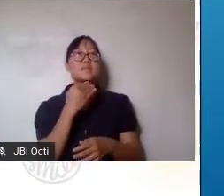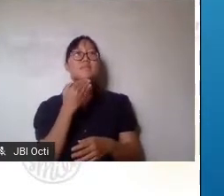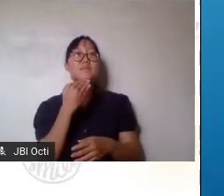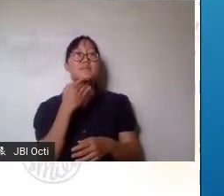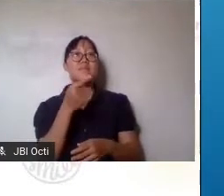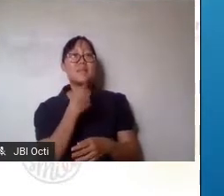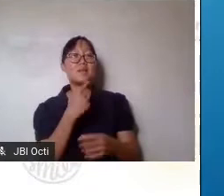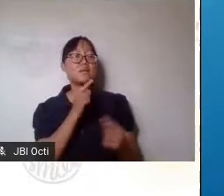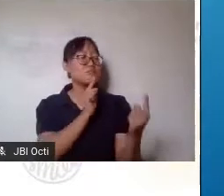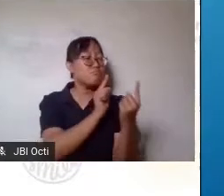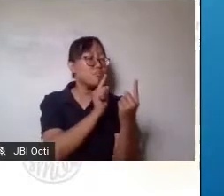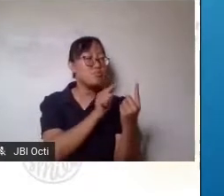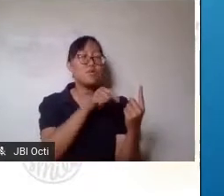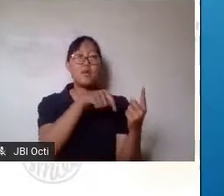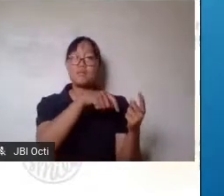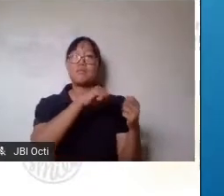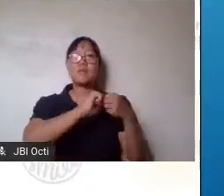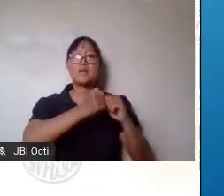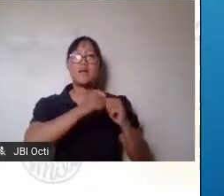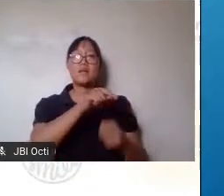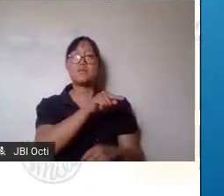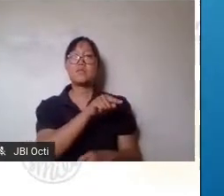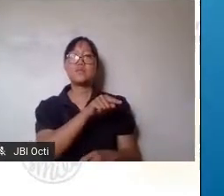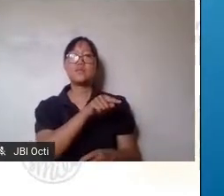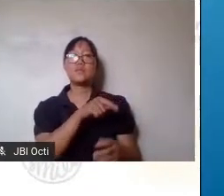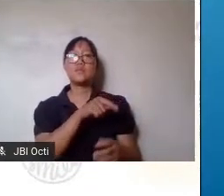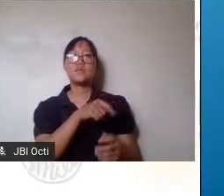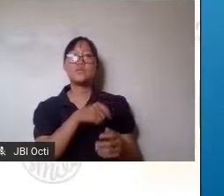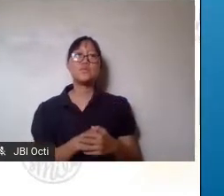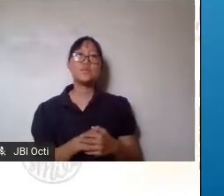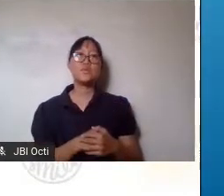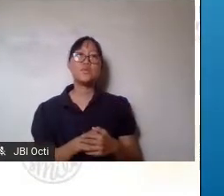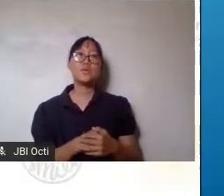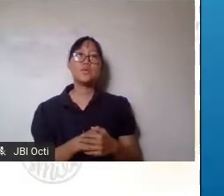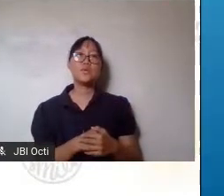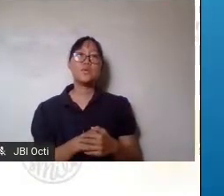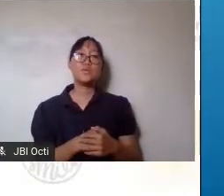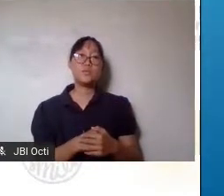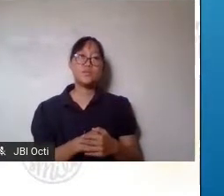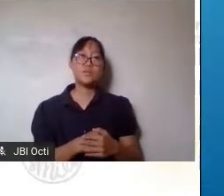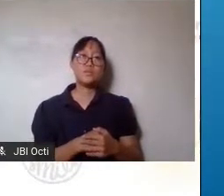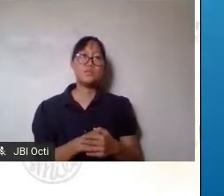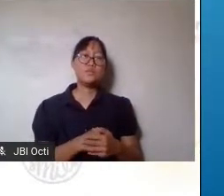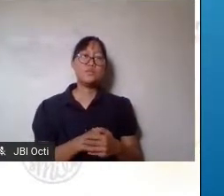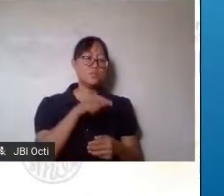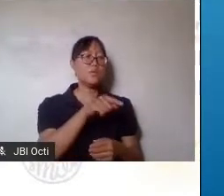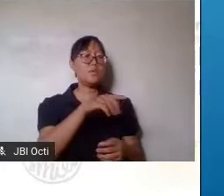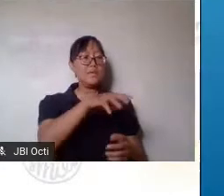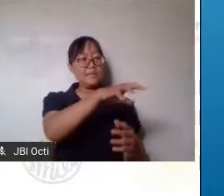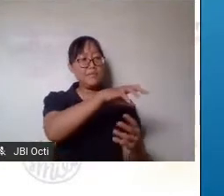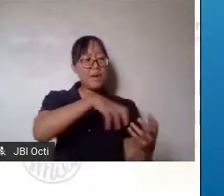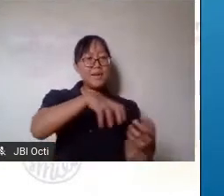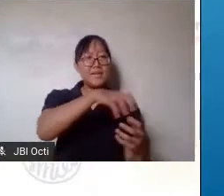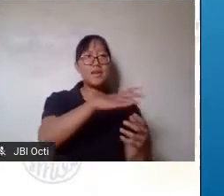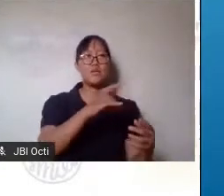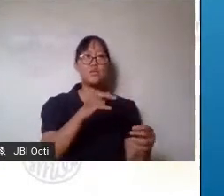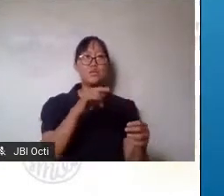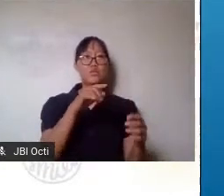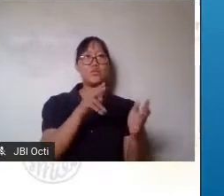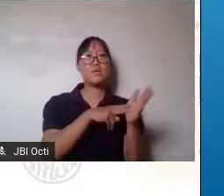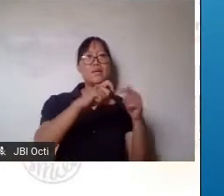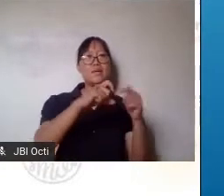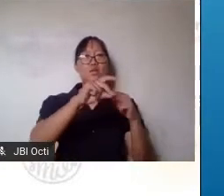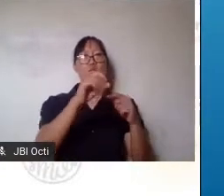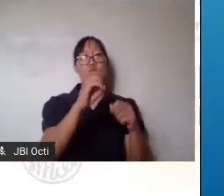di area neurodevelopment dan behavior pediatrik ini punya pola IQ yang berbeda-beda ya. Kalau ADHD, IQ-nya